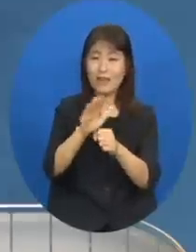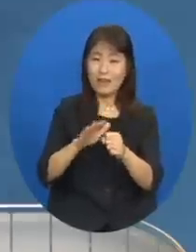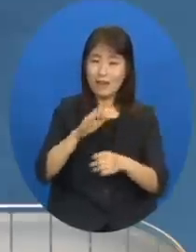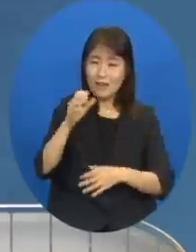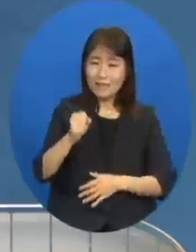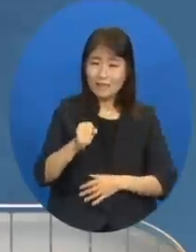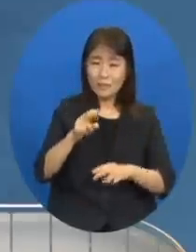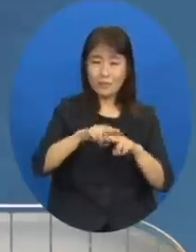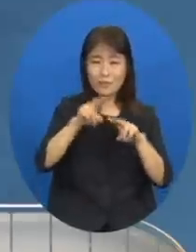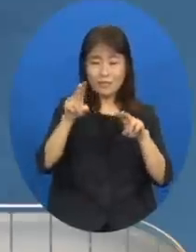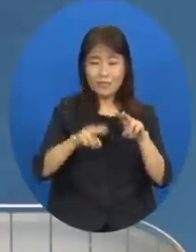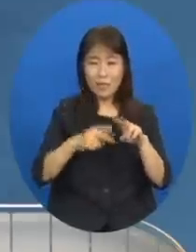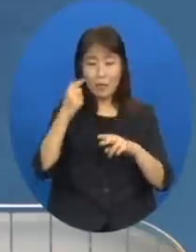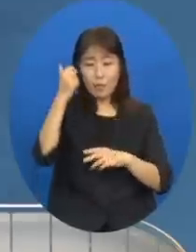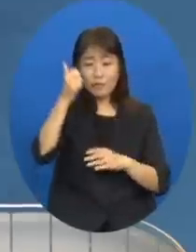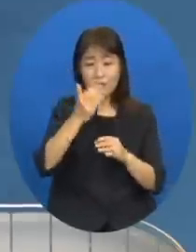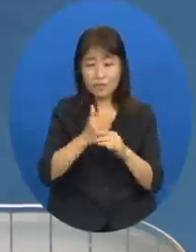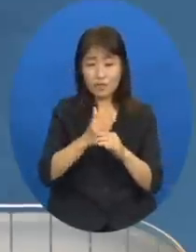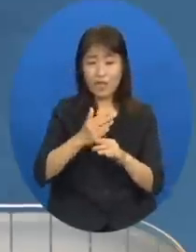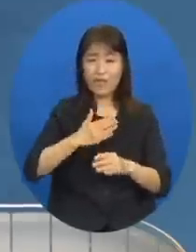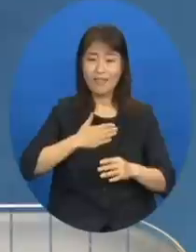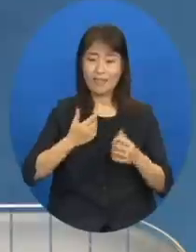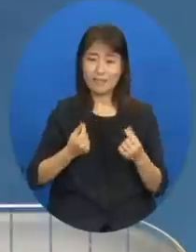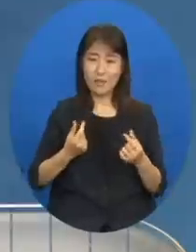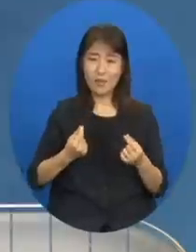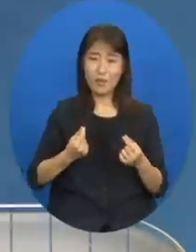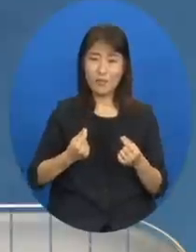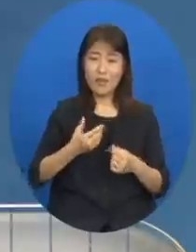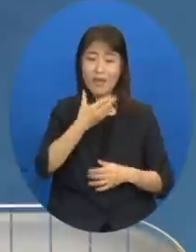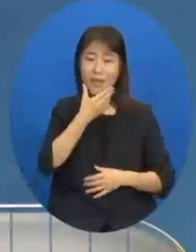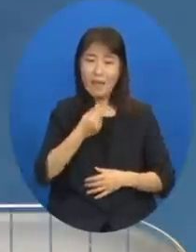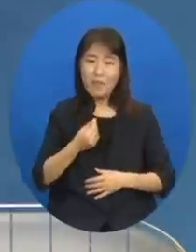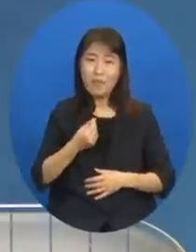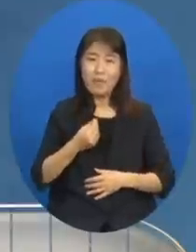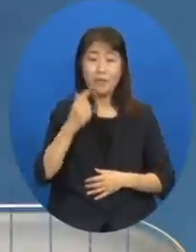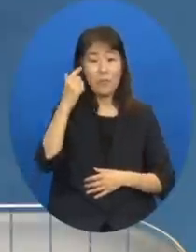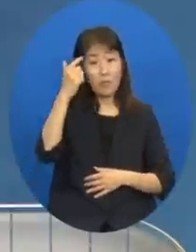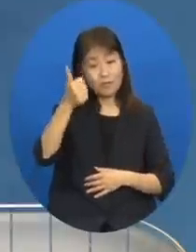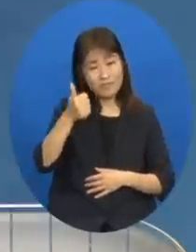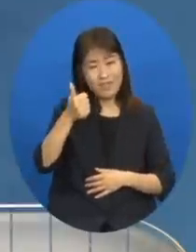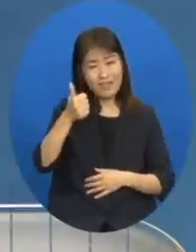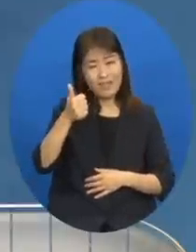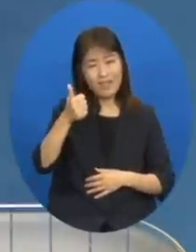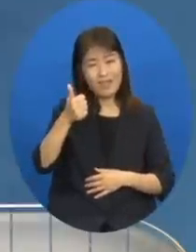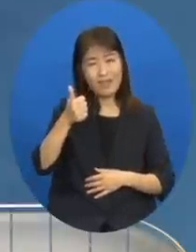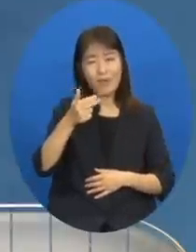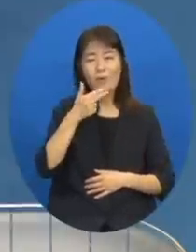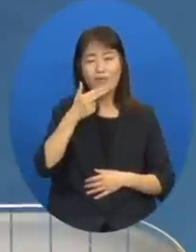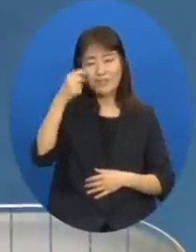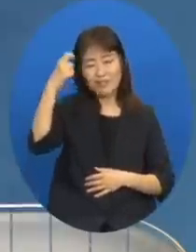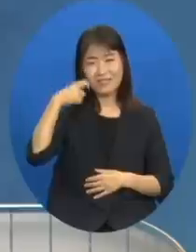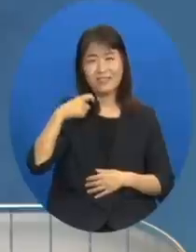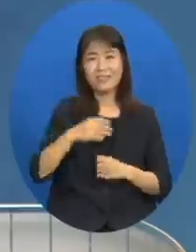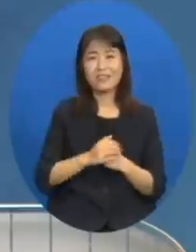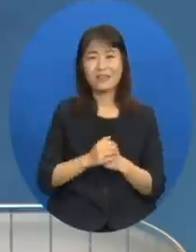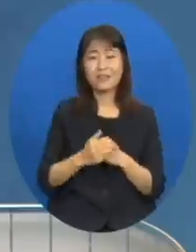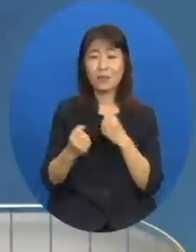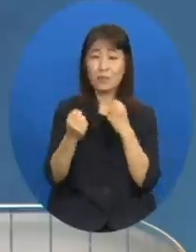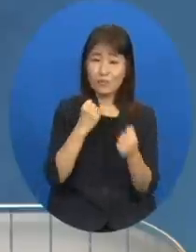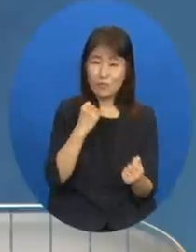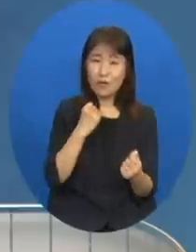은퇴 목사 중에 저처럼 이렇게 행복하게 사는 은퇴 목사 아마 없을 것 같아요 그럼에도